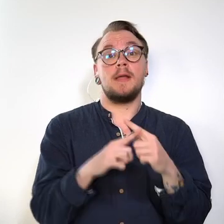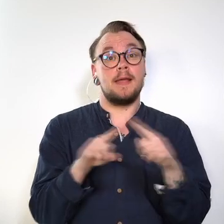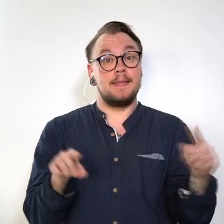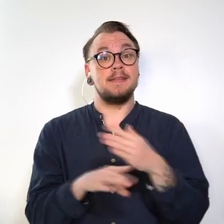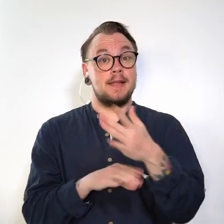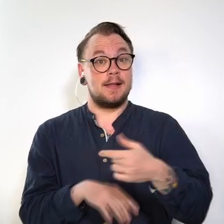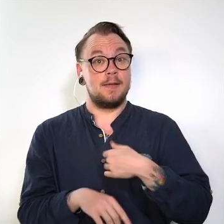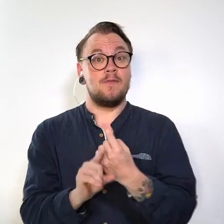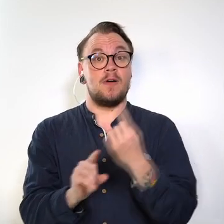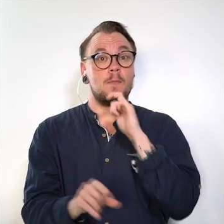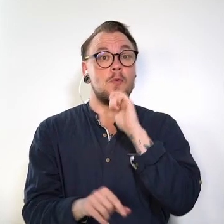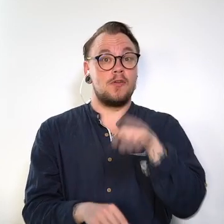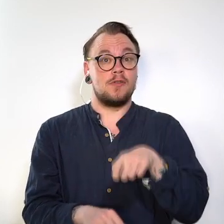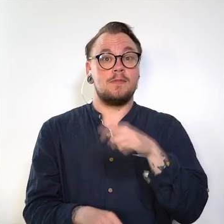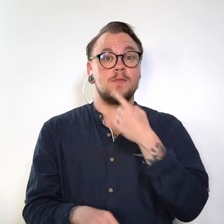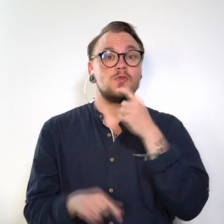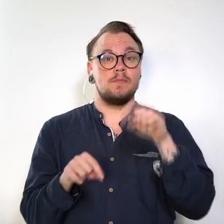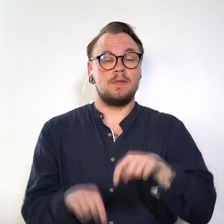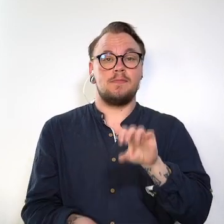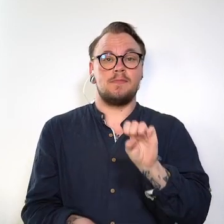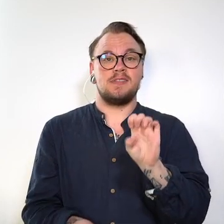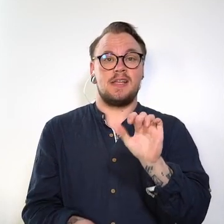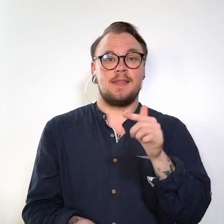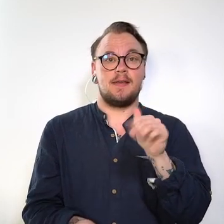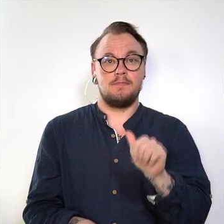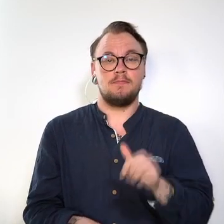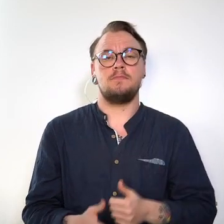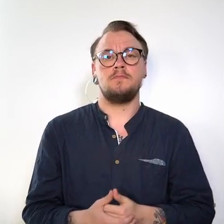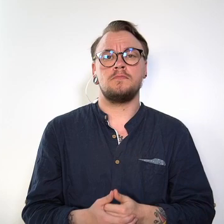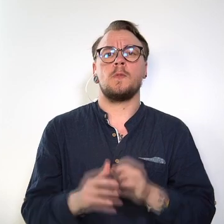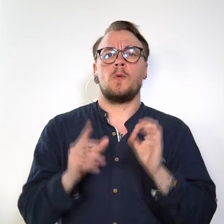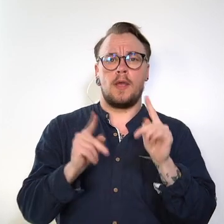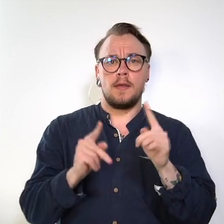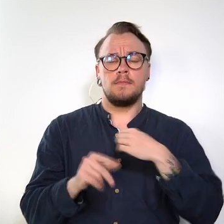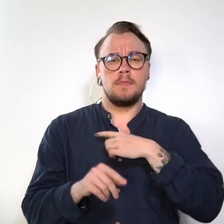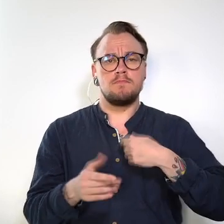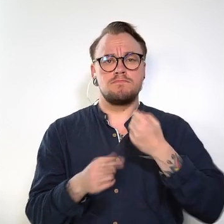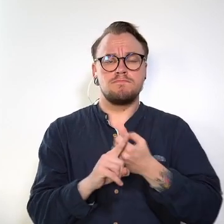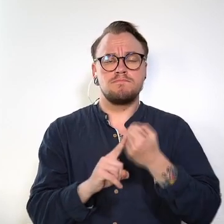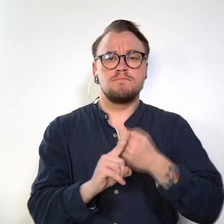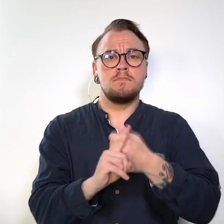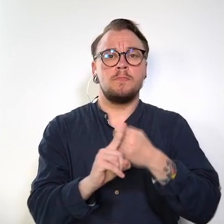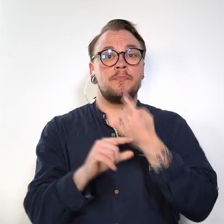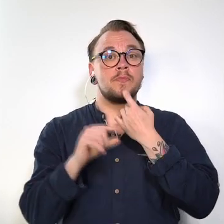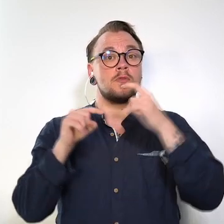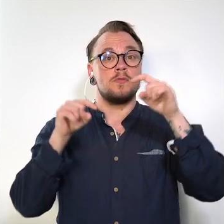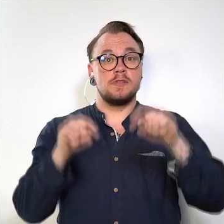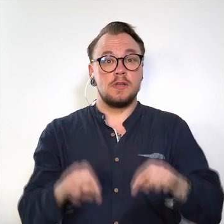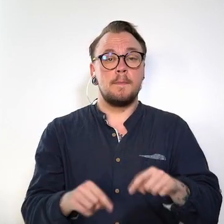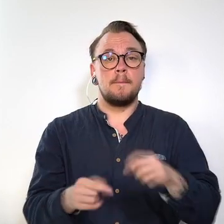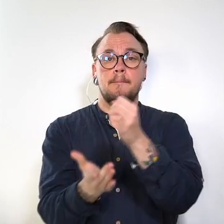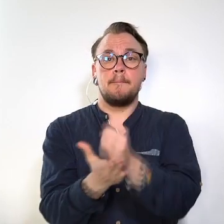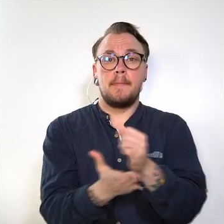Ja sitten mun toimesta tietysti Suomessa alettiin ottaa yhteyksiä